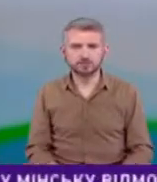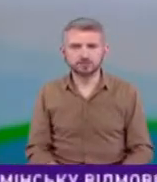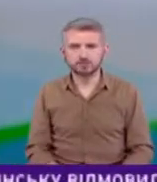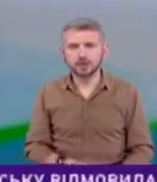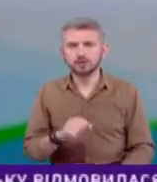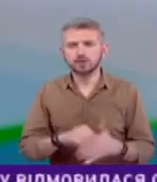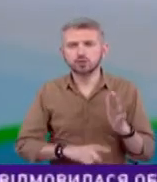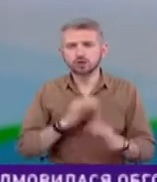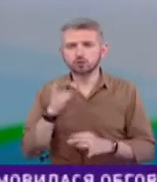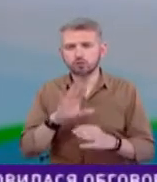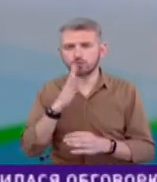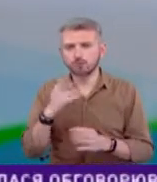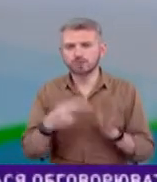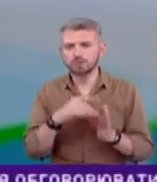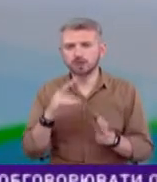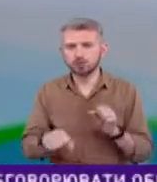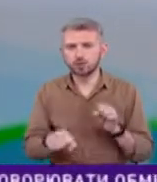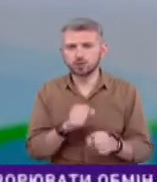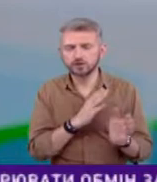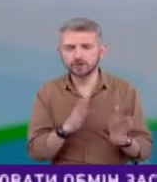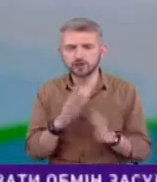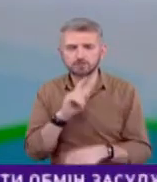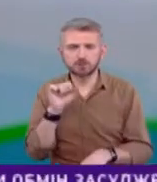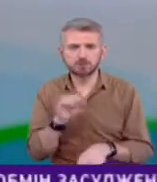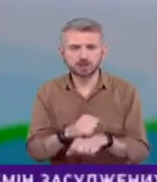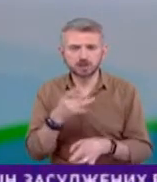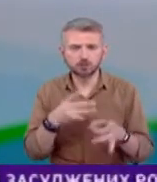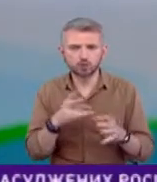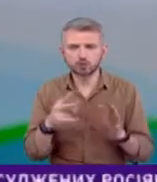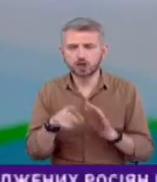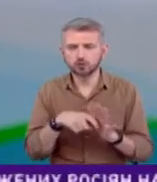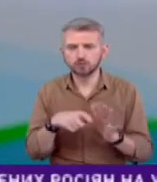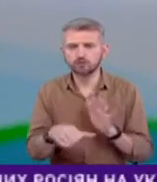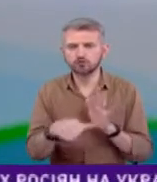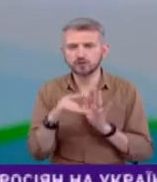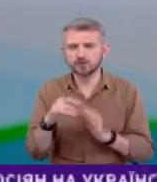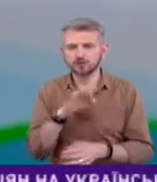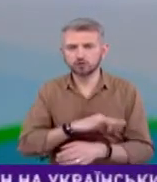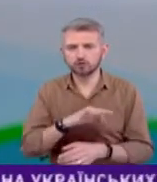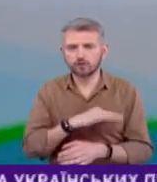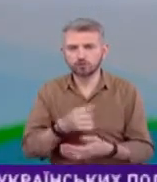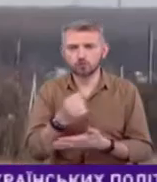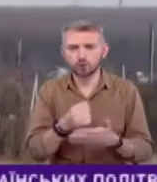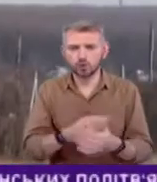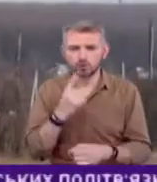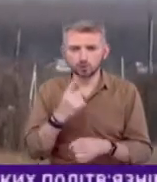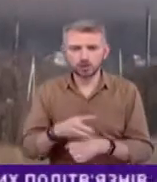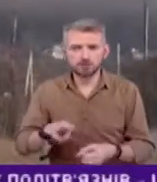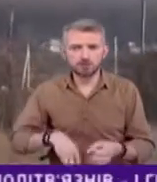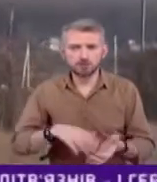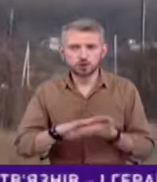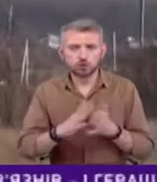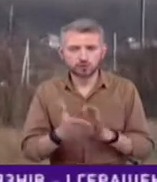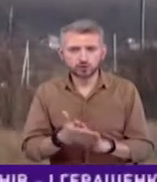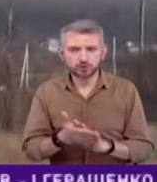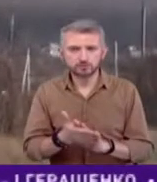Від початку доби ворог 7 разів порушив режим припинення вогню на Донбасі, 6 разів застосувавши озброєння, заборонене мінськими